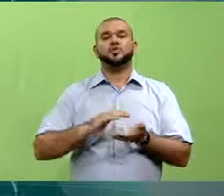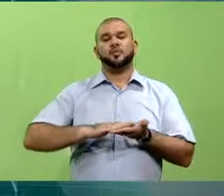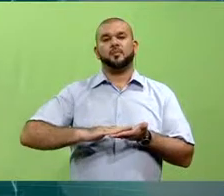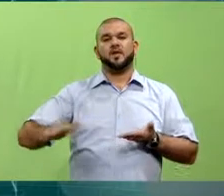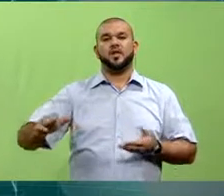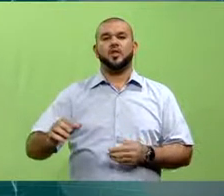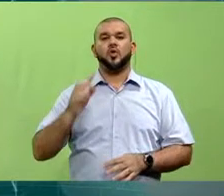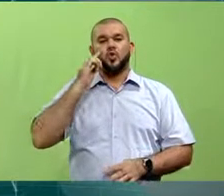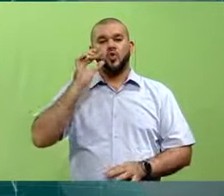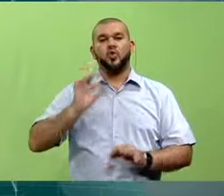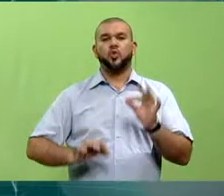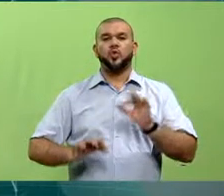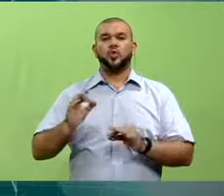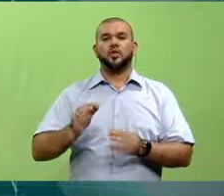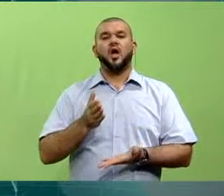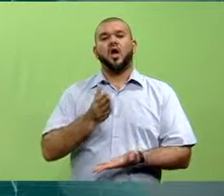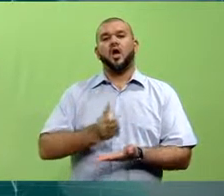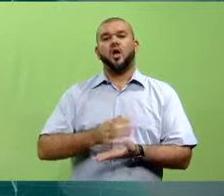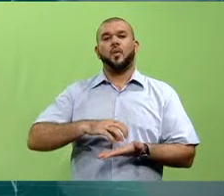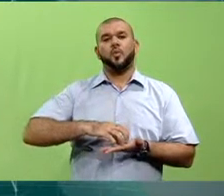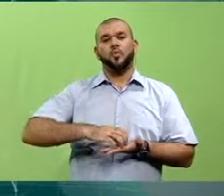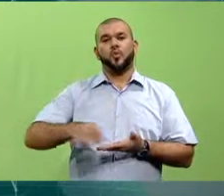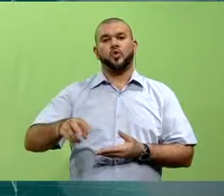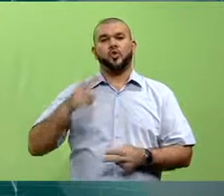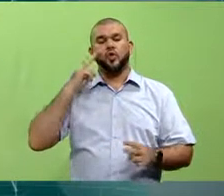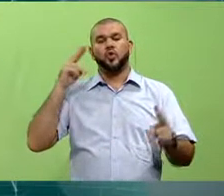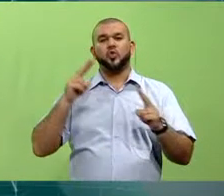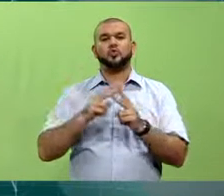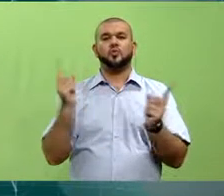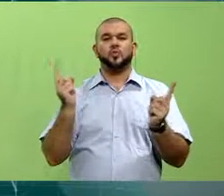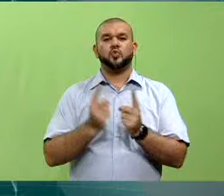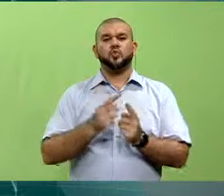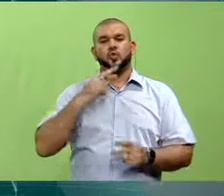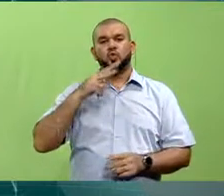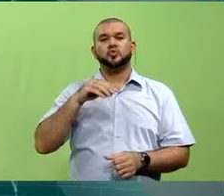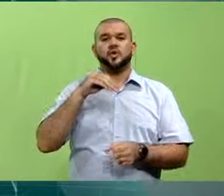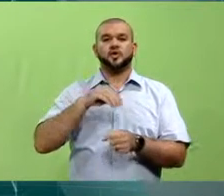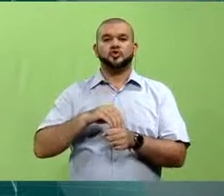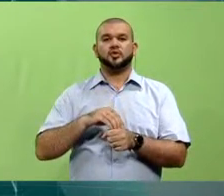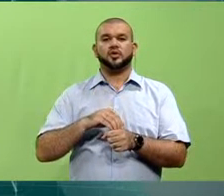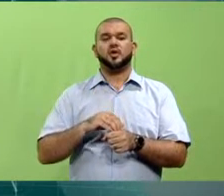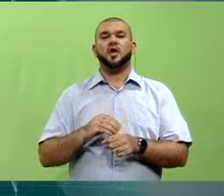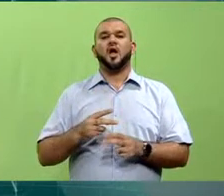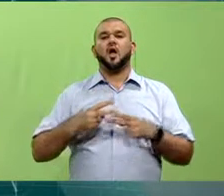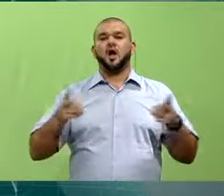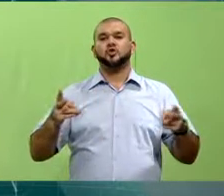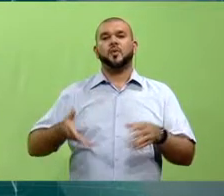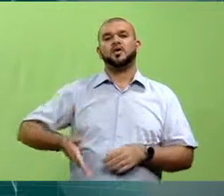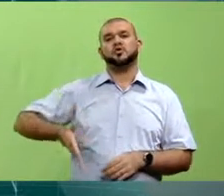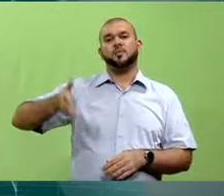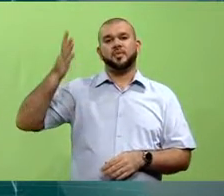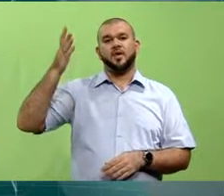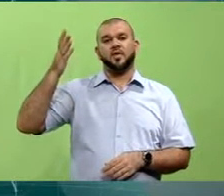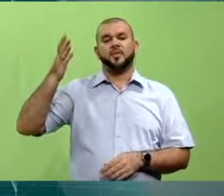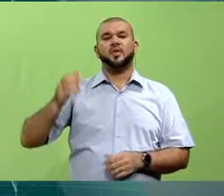için tahsis edilen binada, Birleşmiş Milletler Genel Sekreterinin Kıbrıs Özel Danışmanı